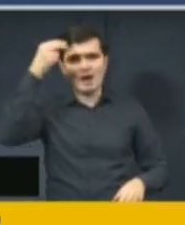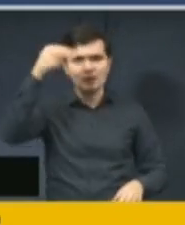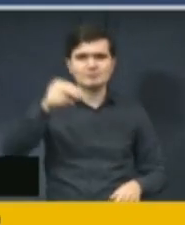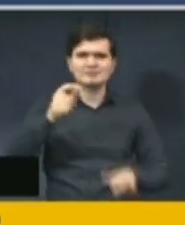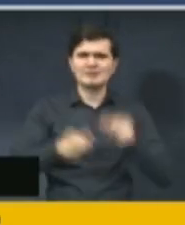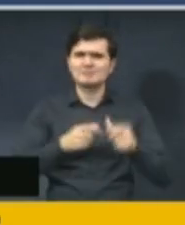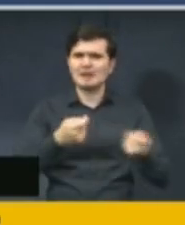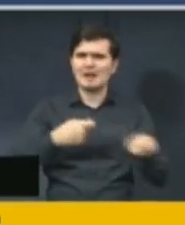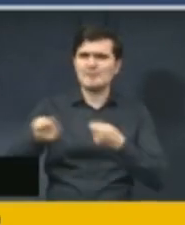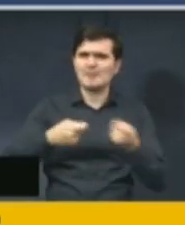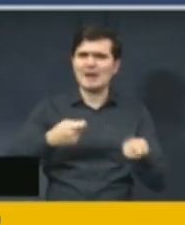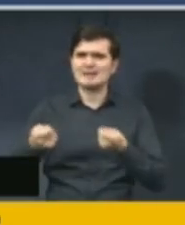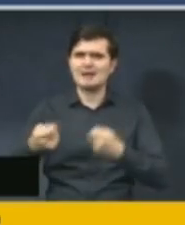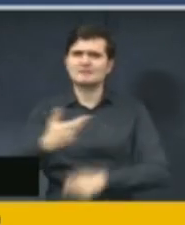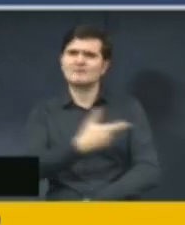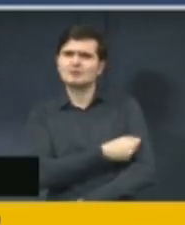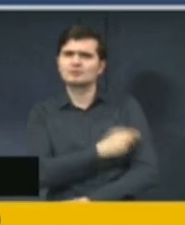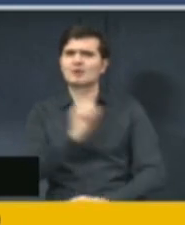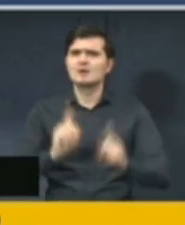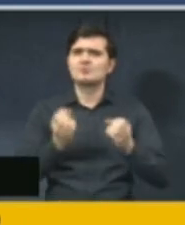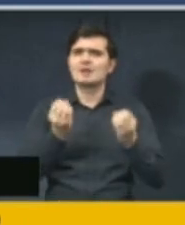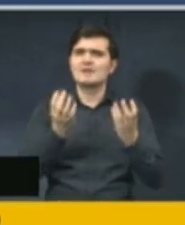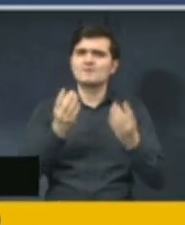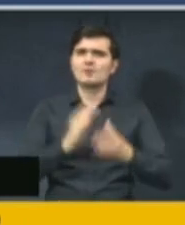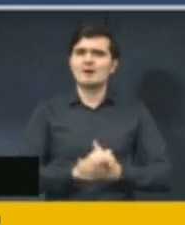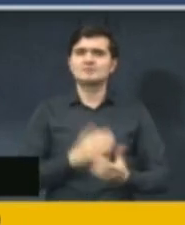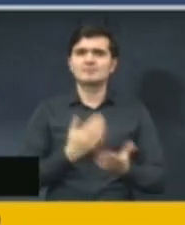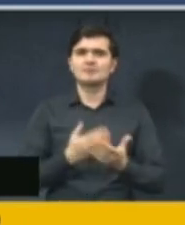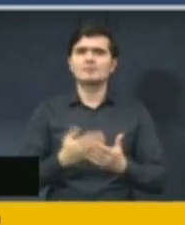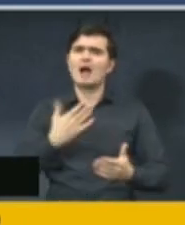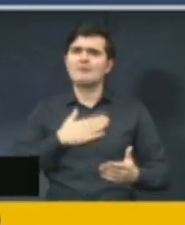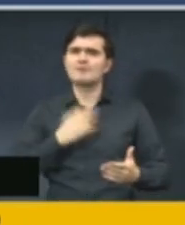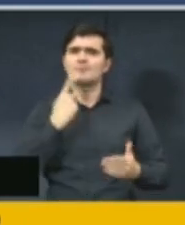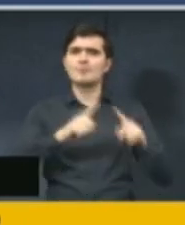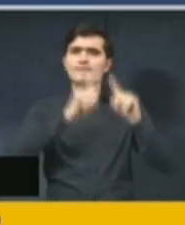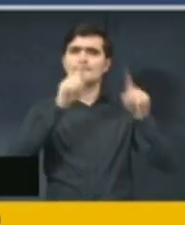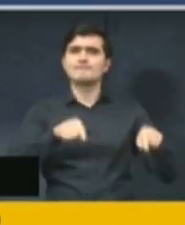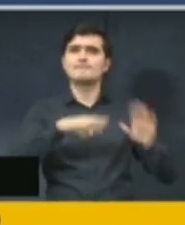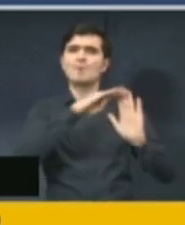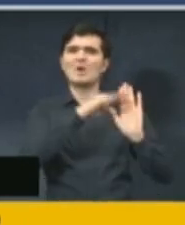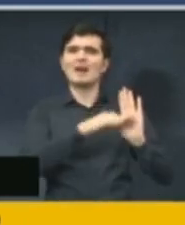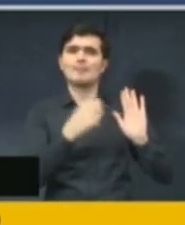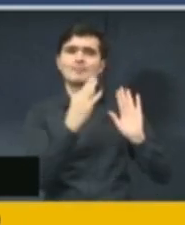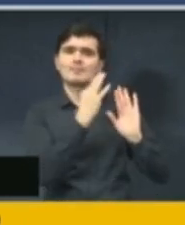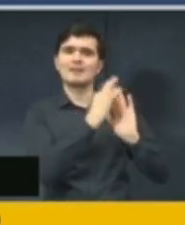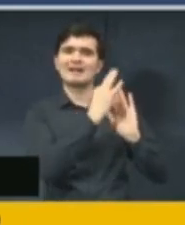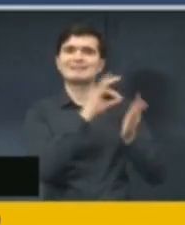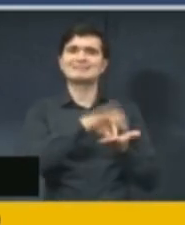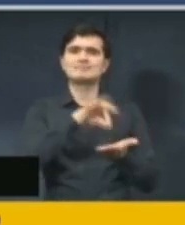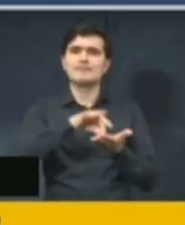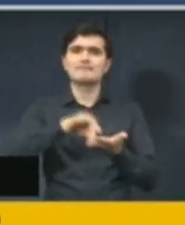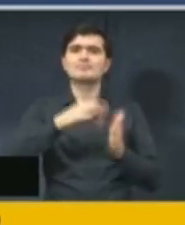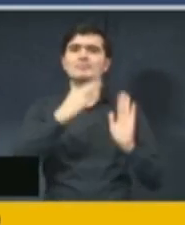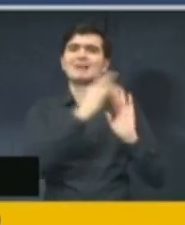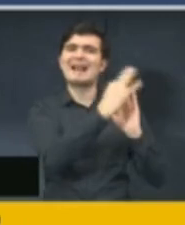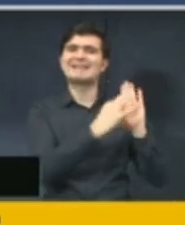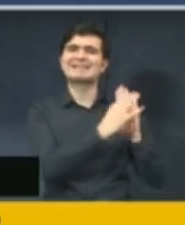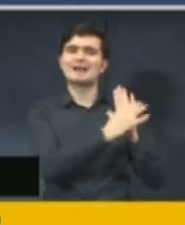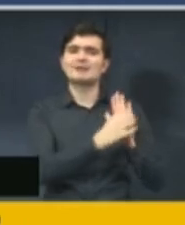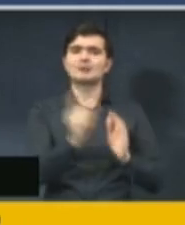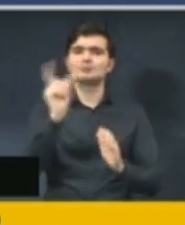și despre campania de vaccinare câteva informații, pentru că avem un calendar al dozelor de